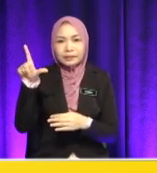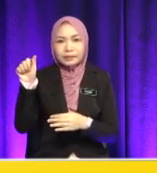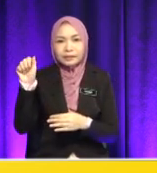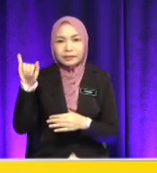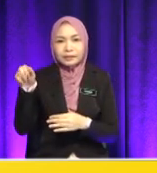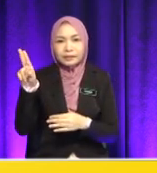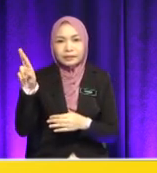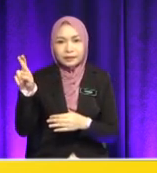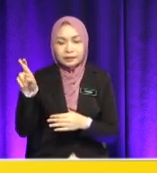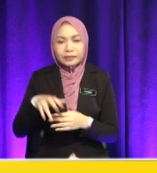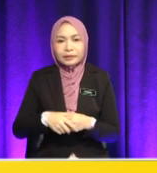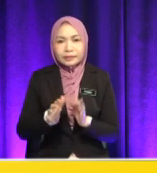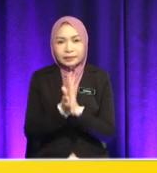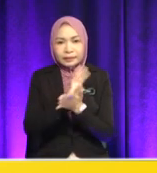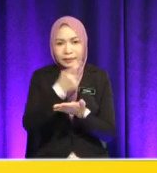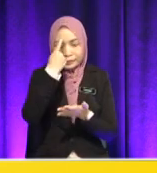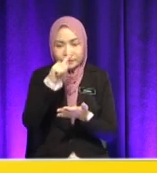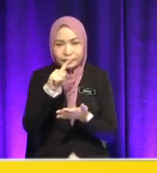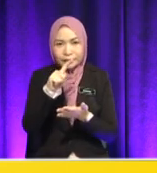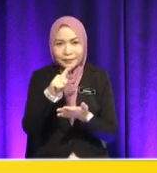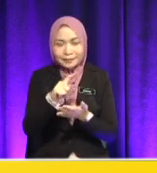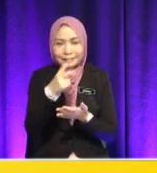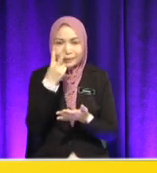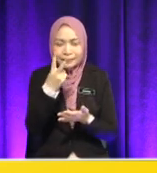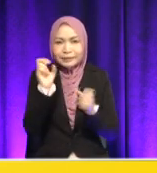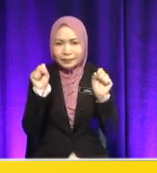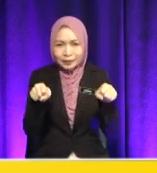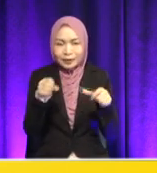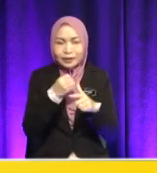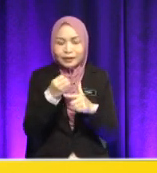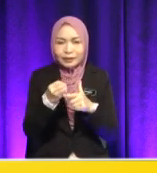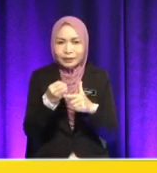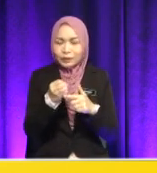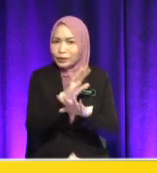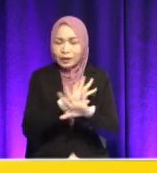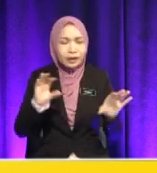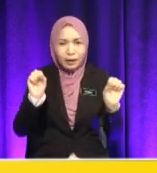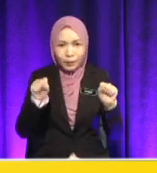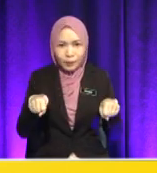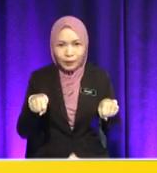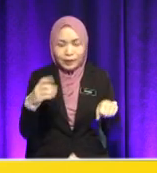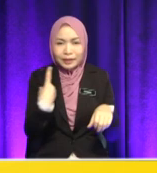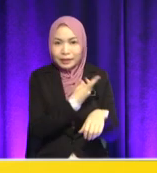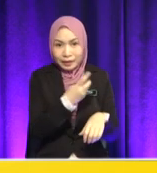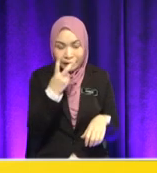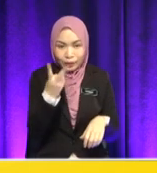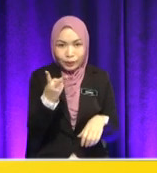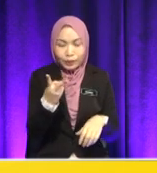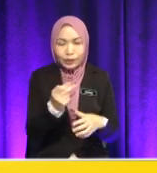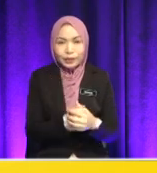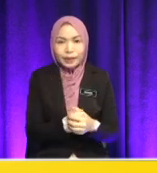untuk menentukan boleh ataupun tidak kita lihat lajur lajur Magic yang pertama yaitu duo sudah hitam sana